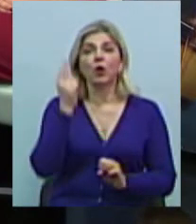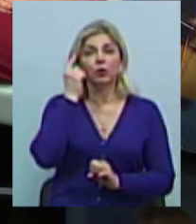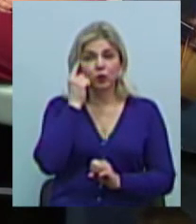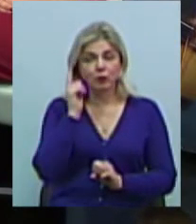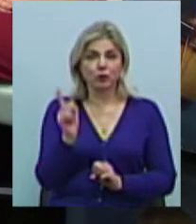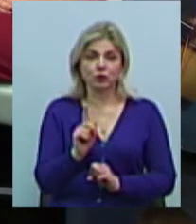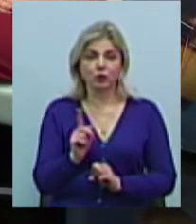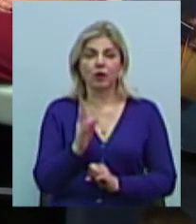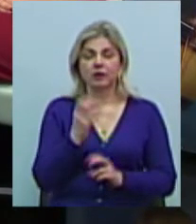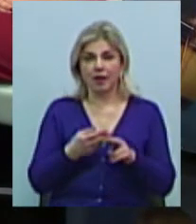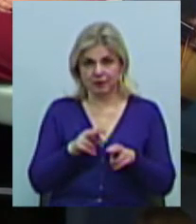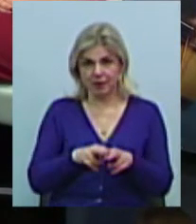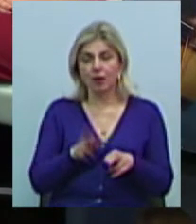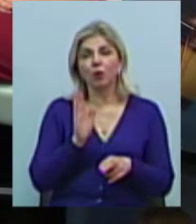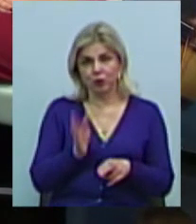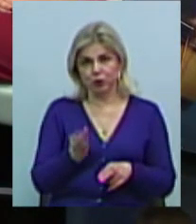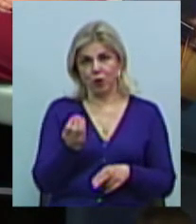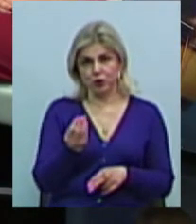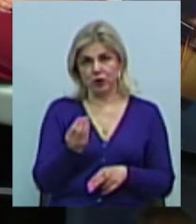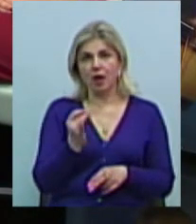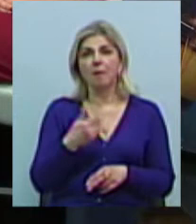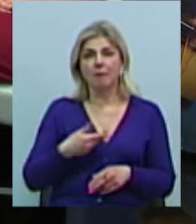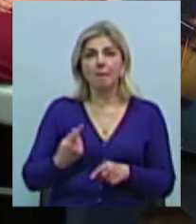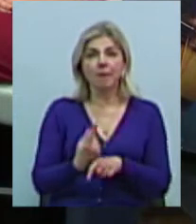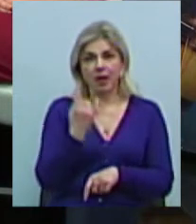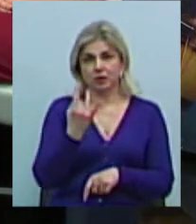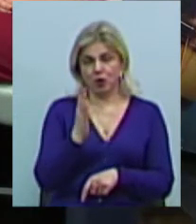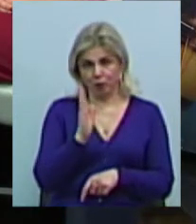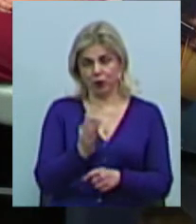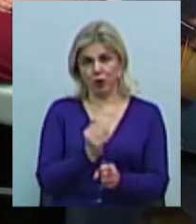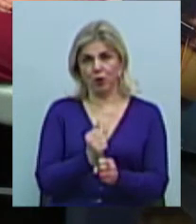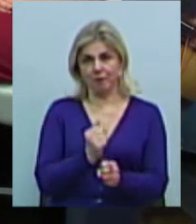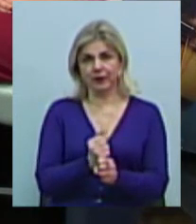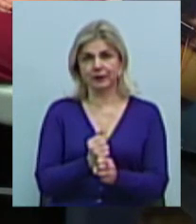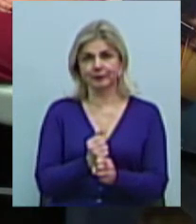нас на це будуть кошти, і ми вперше будемо робити